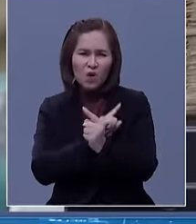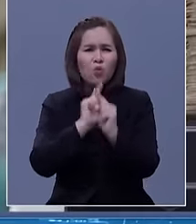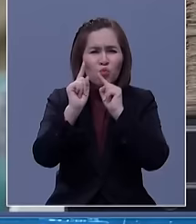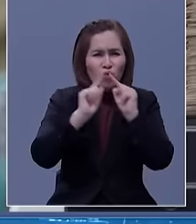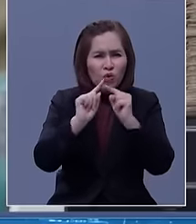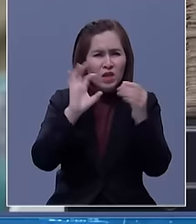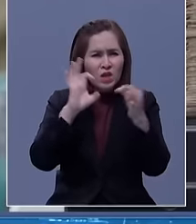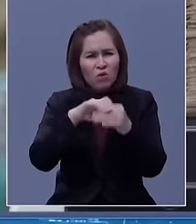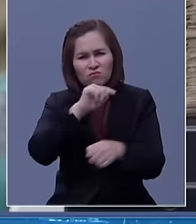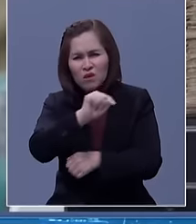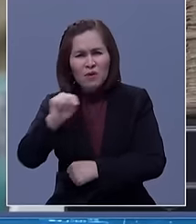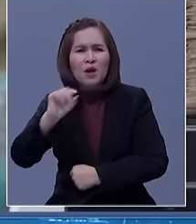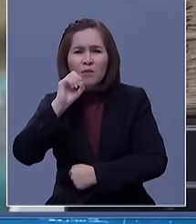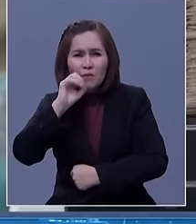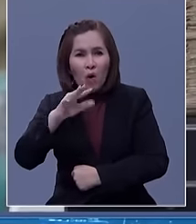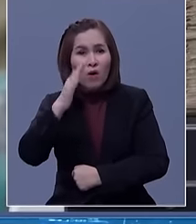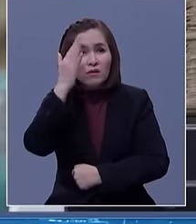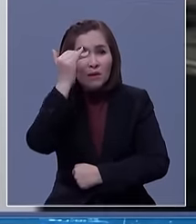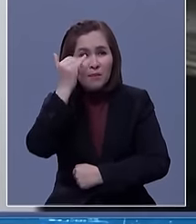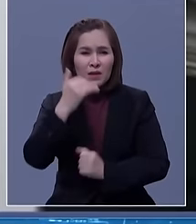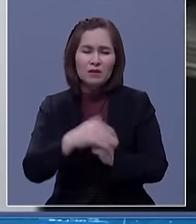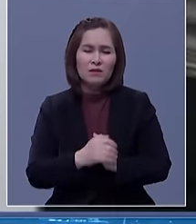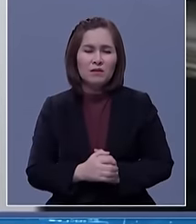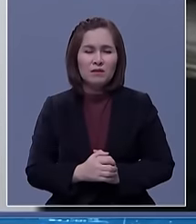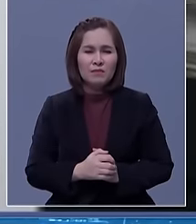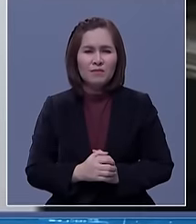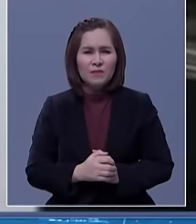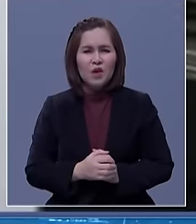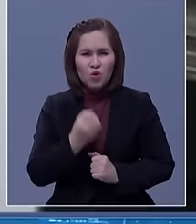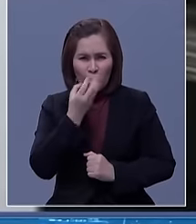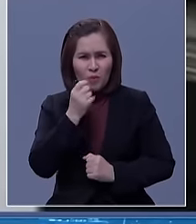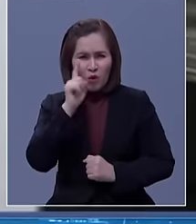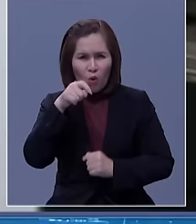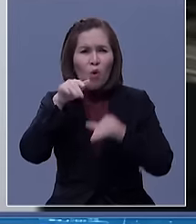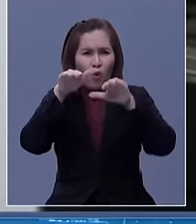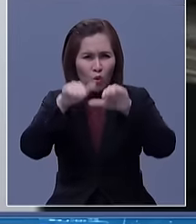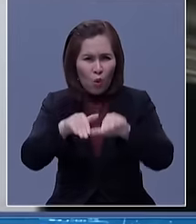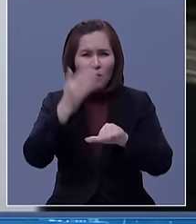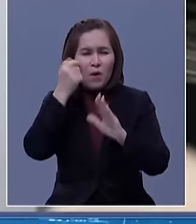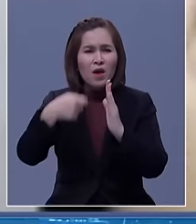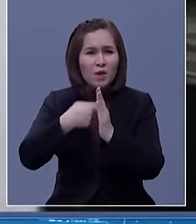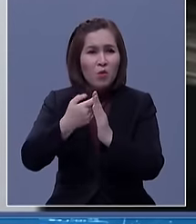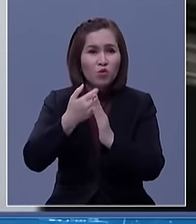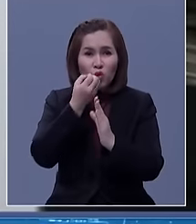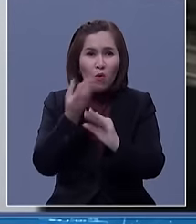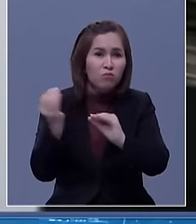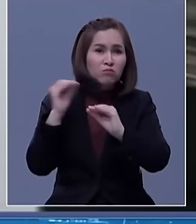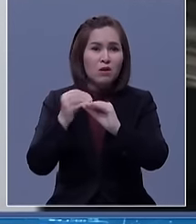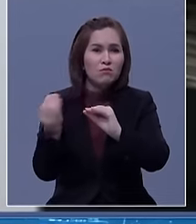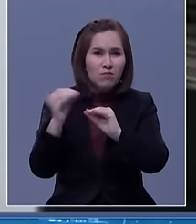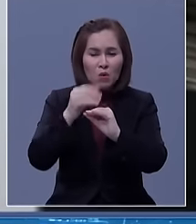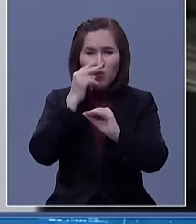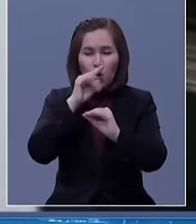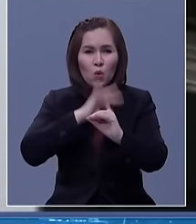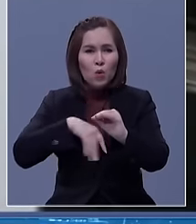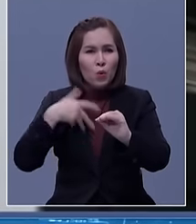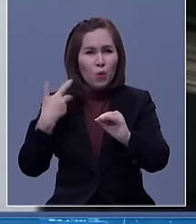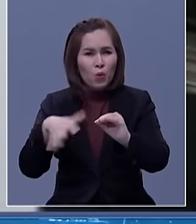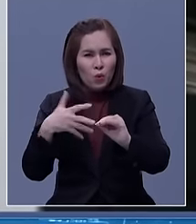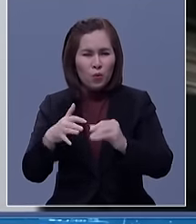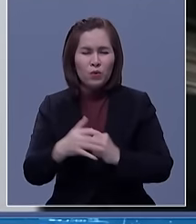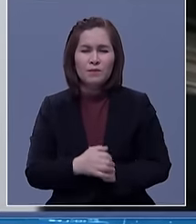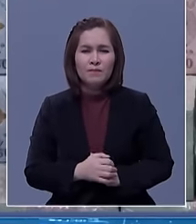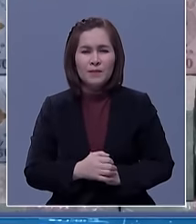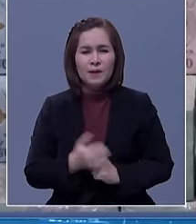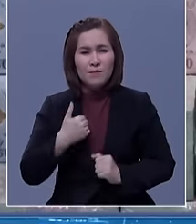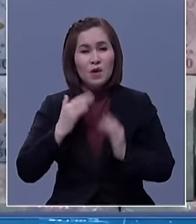วิจารณ์จากหลายคนบอกว่าไม่ควรจะคือควรจะลดได้แล้วเพราะก่อนหน้าเนี้ยปรับขึ้นดอกเบี้ยมามากเกินอไปอย่างหนึ่ง